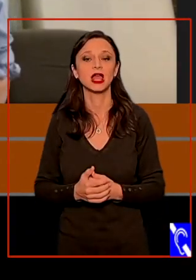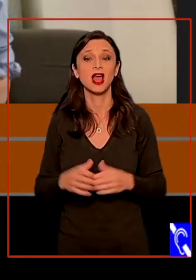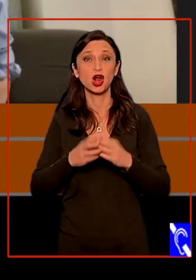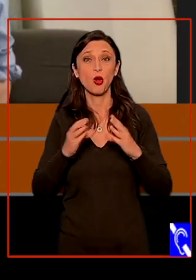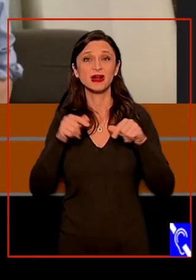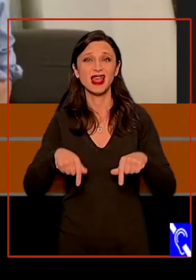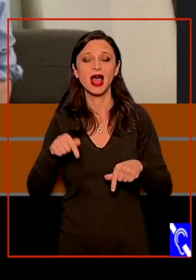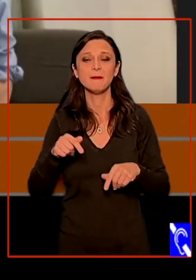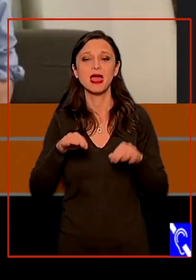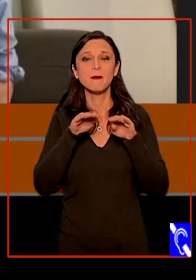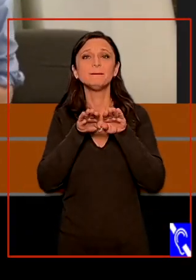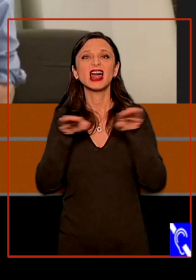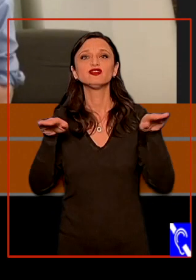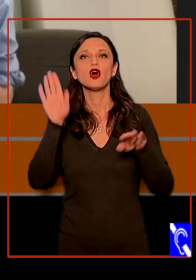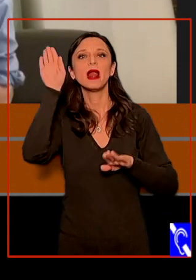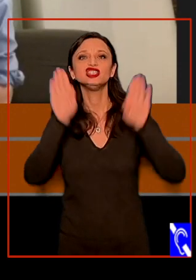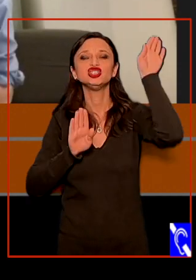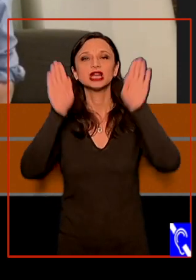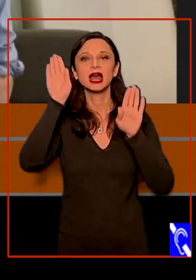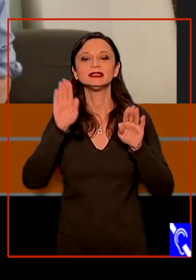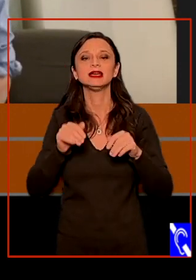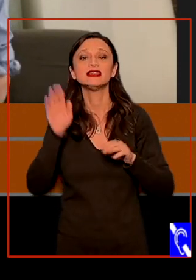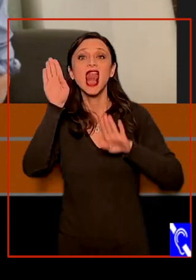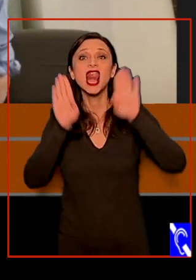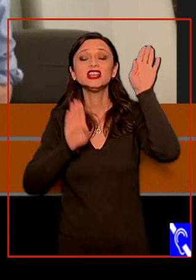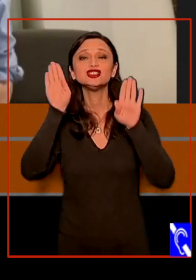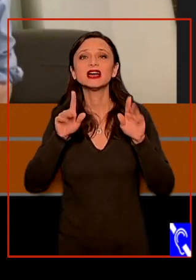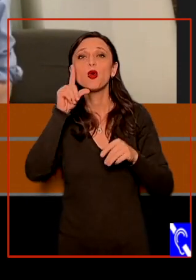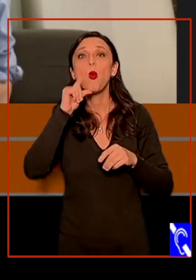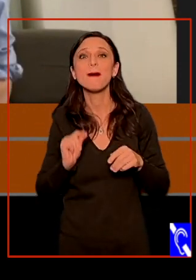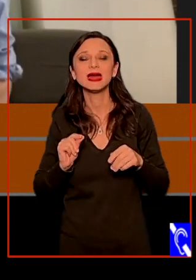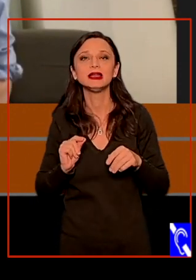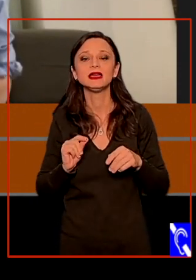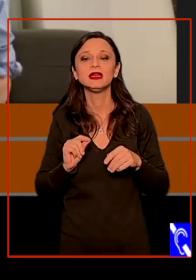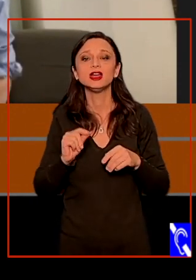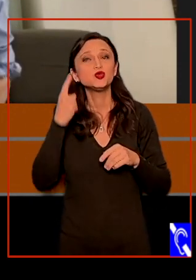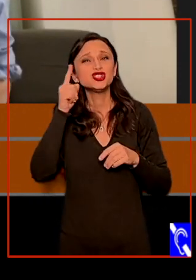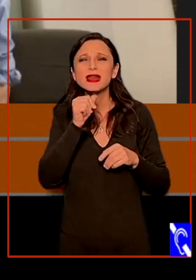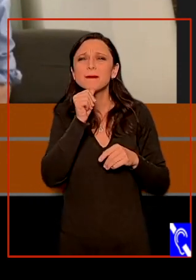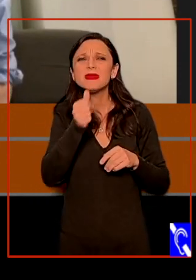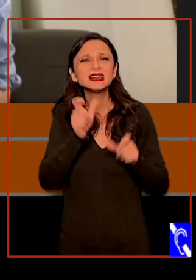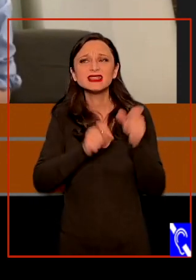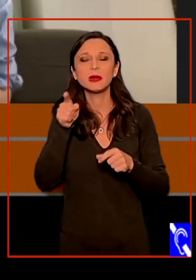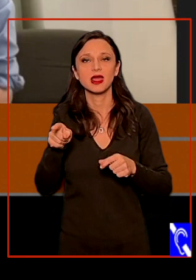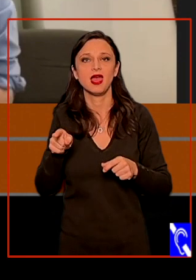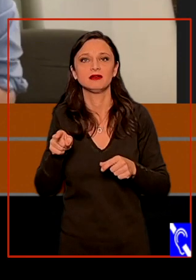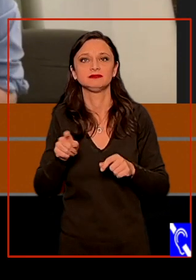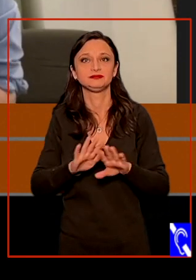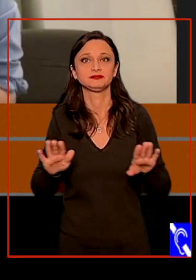licitați oameni pe platformele de licitații. Oameni despre care nu se știe nimic. Nimic. Povestea